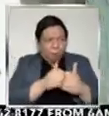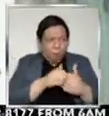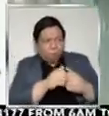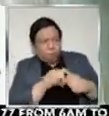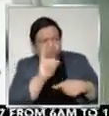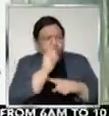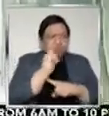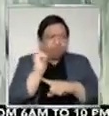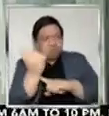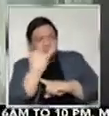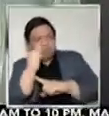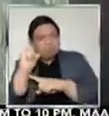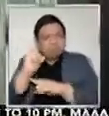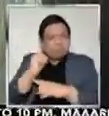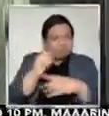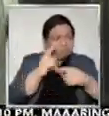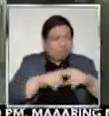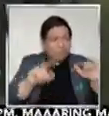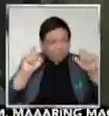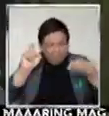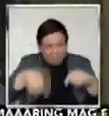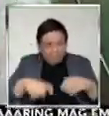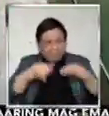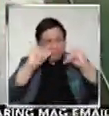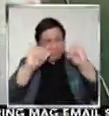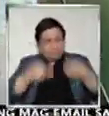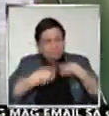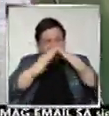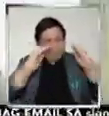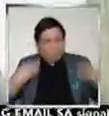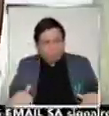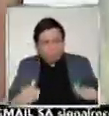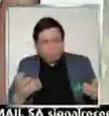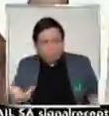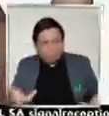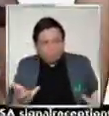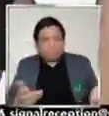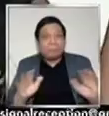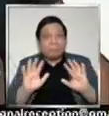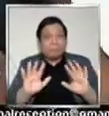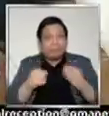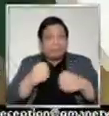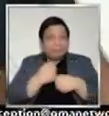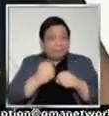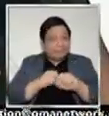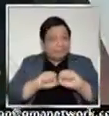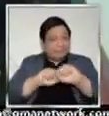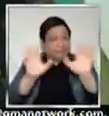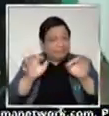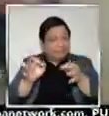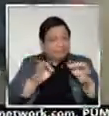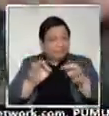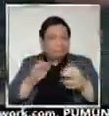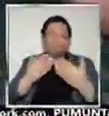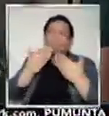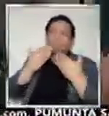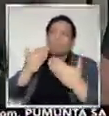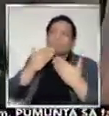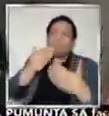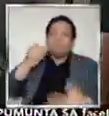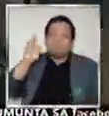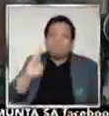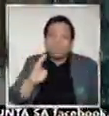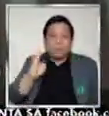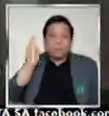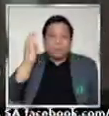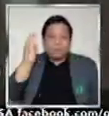video? Ganong nakapirmi dapat sila sa bahay. Pero paglilinaw ng grupo, salamat naman sa Diyos dahil